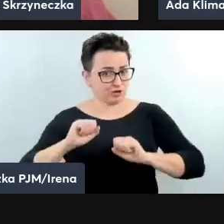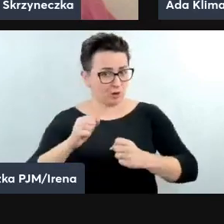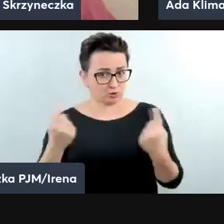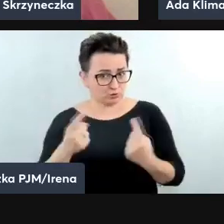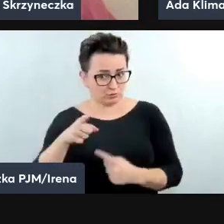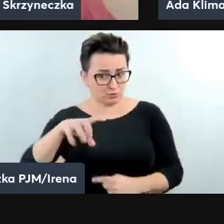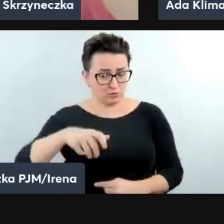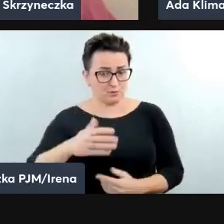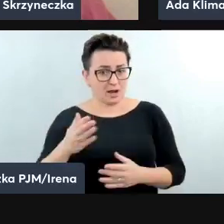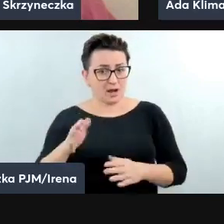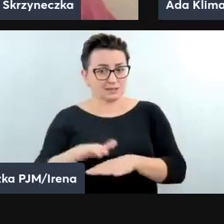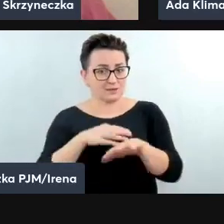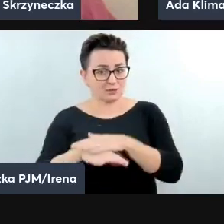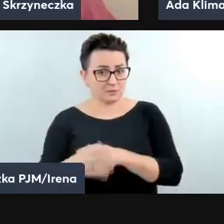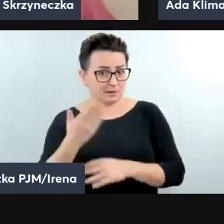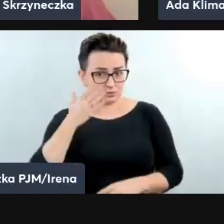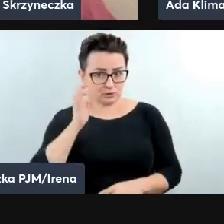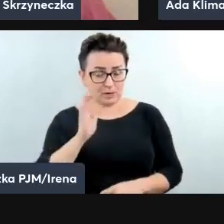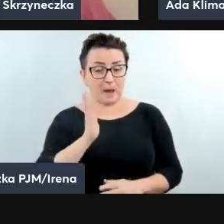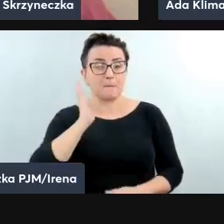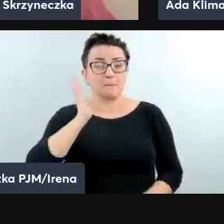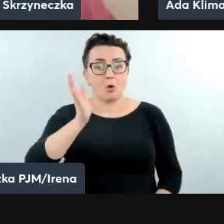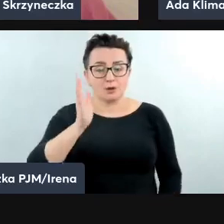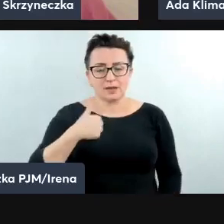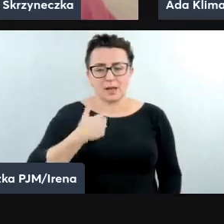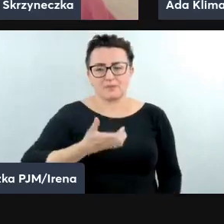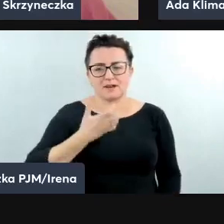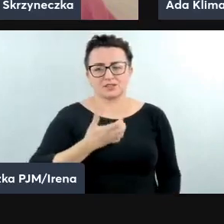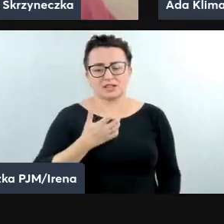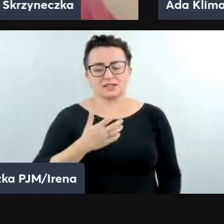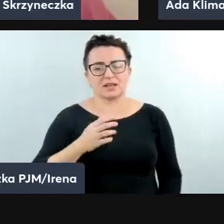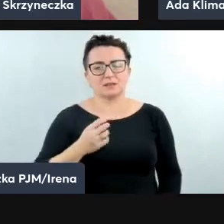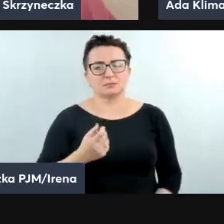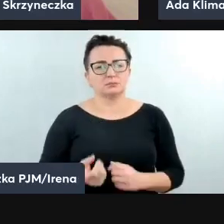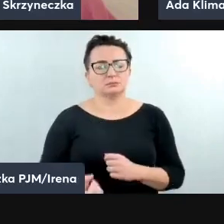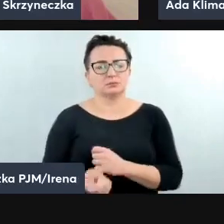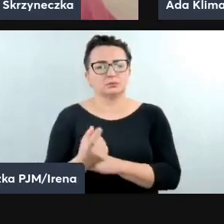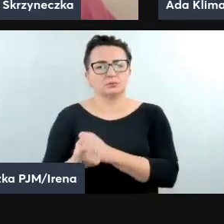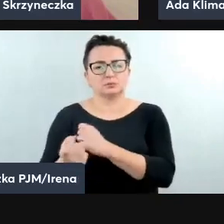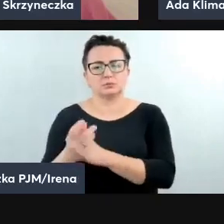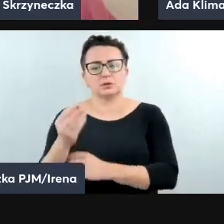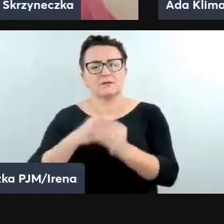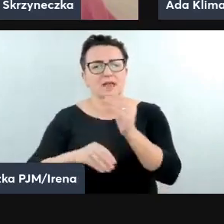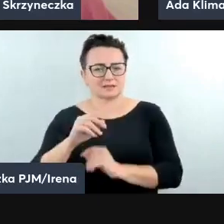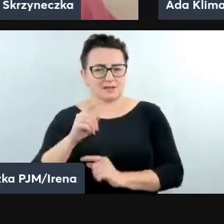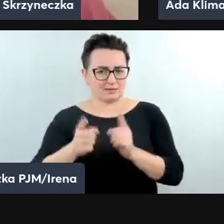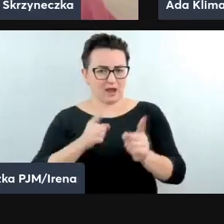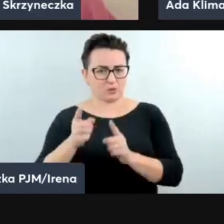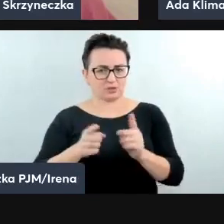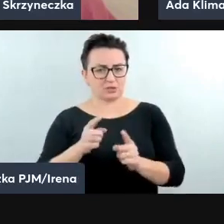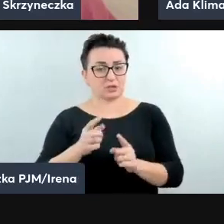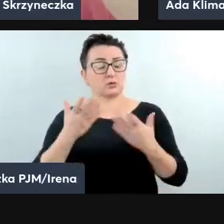że pojawiło się coraz więcej nauczycieli i nauczycielek, którzy krytycznie patrzą na ten podręcznik, którzy chcą inaczej uczyć